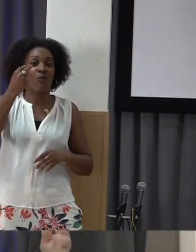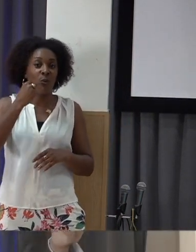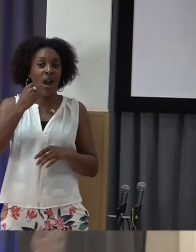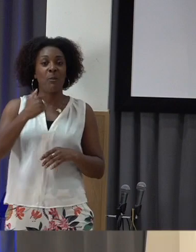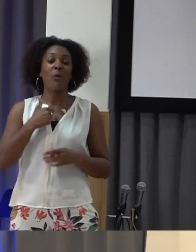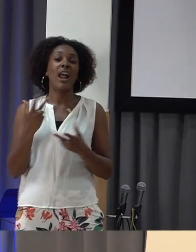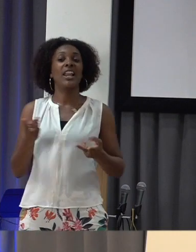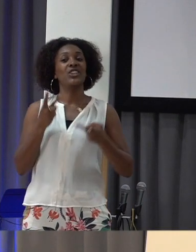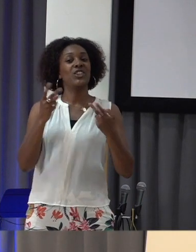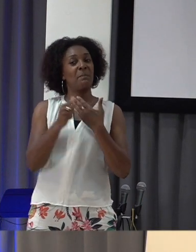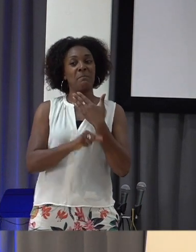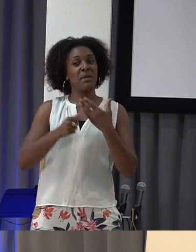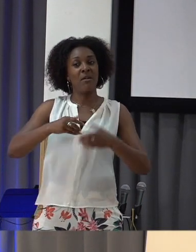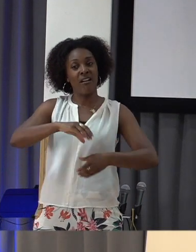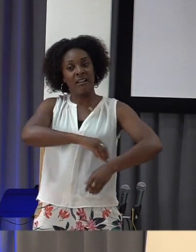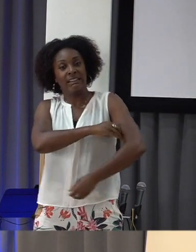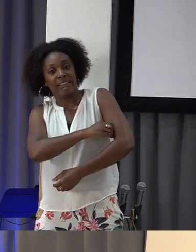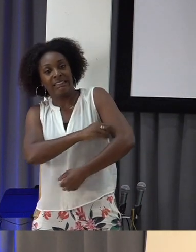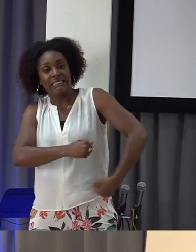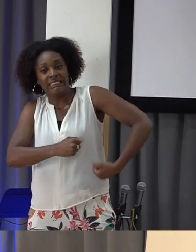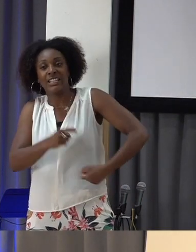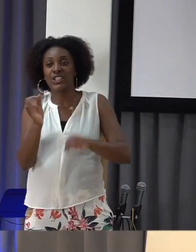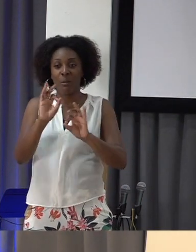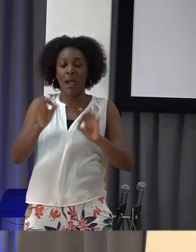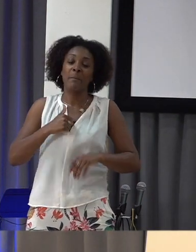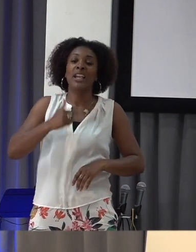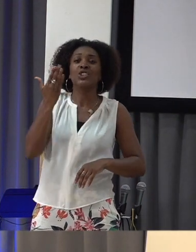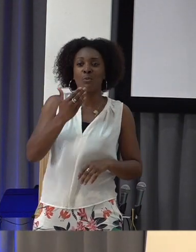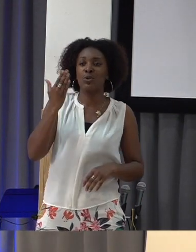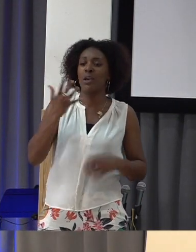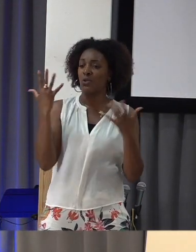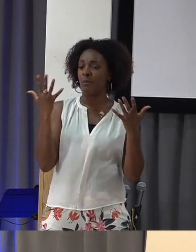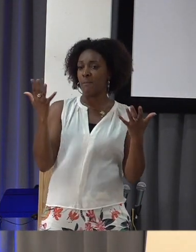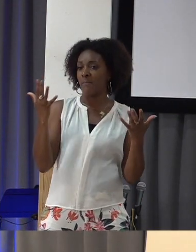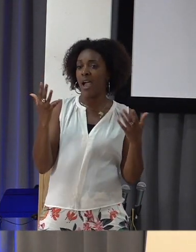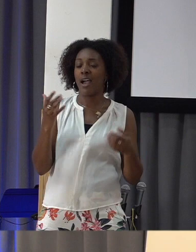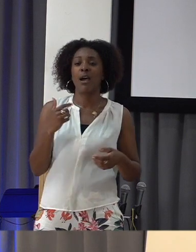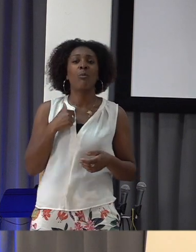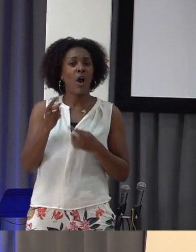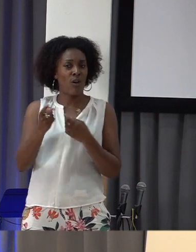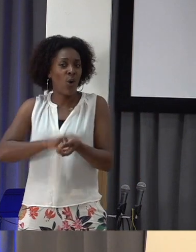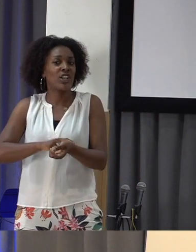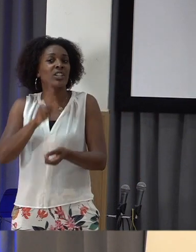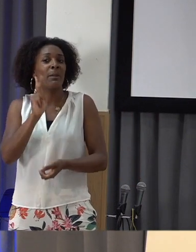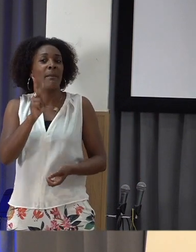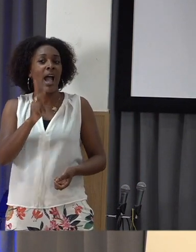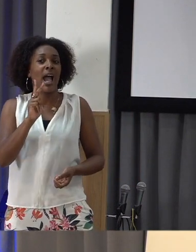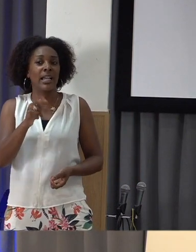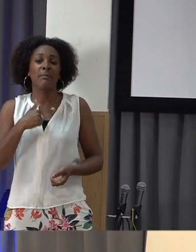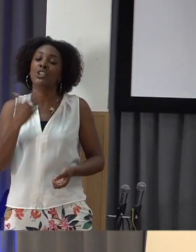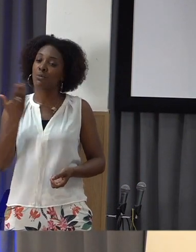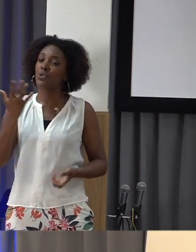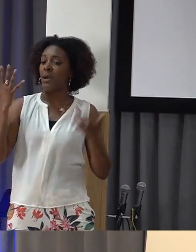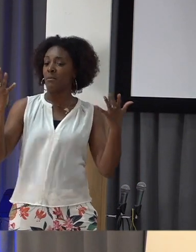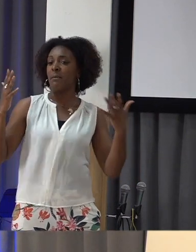peu léger, mais j'ai besoin aussi des mains. Je suis parisien d'origine, mais j'ai besoin de mes mains pour